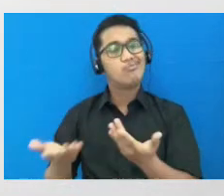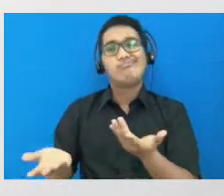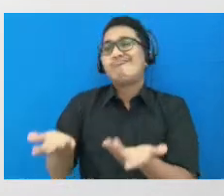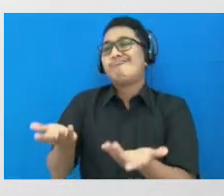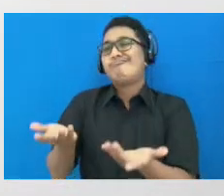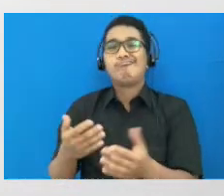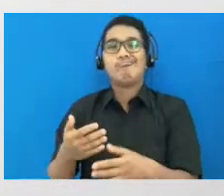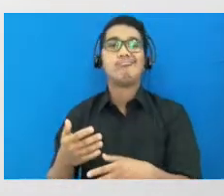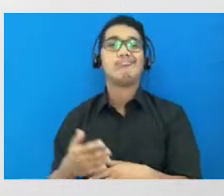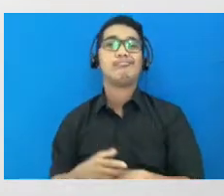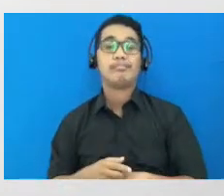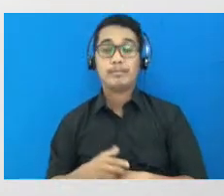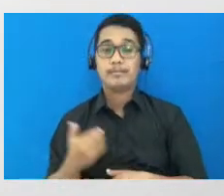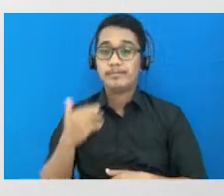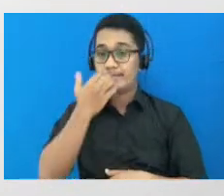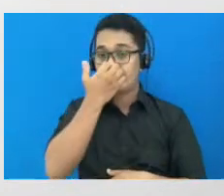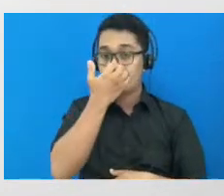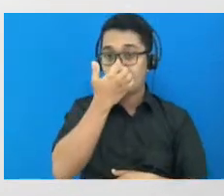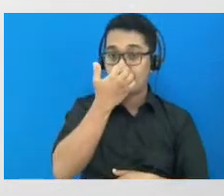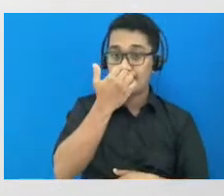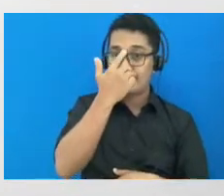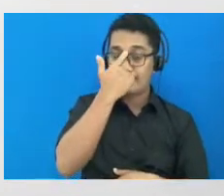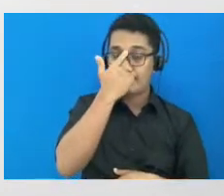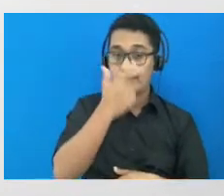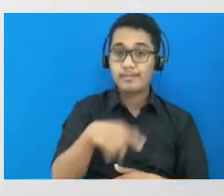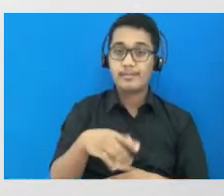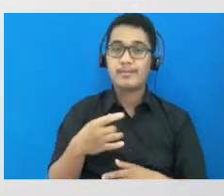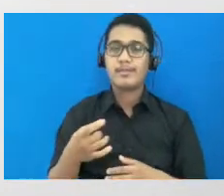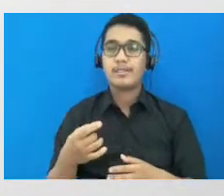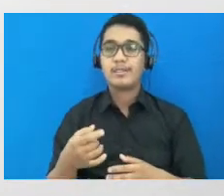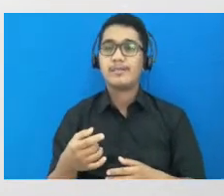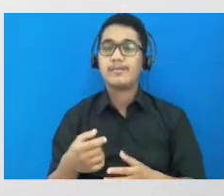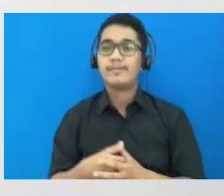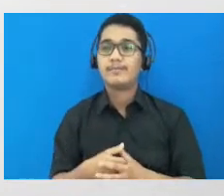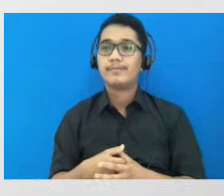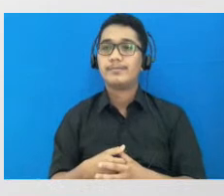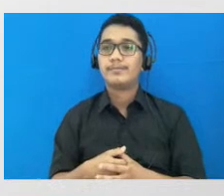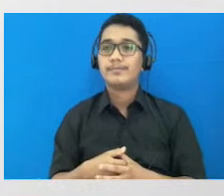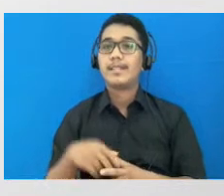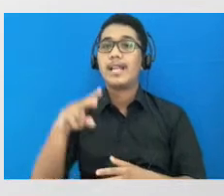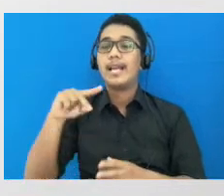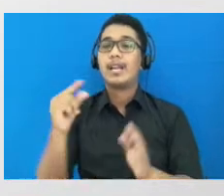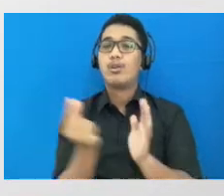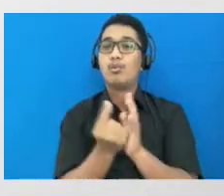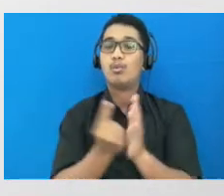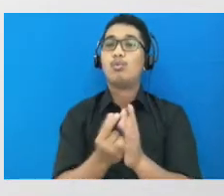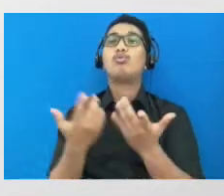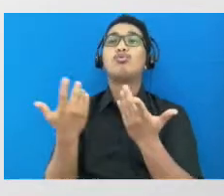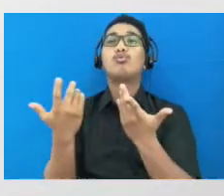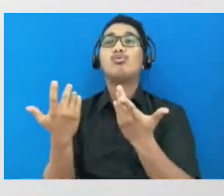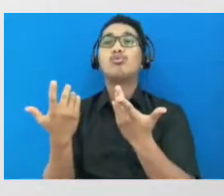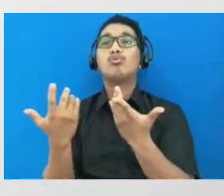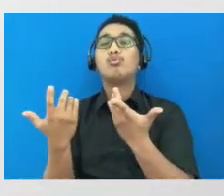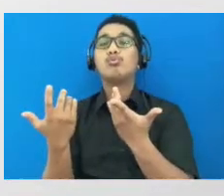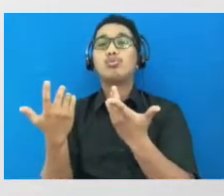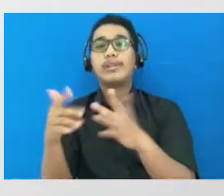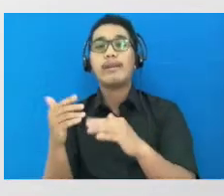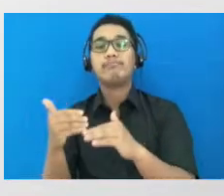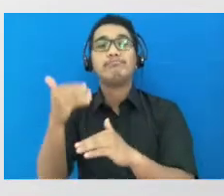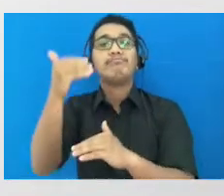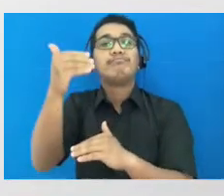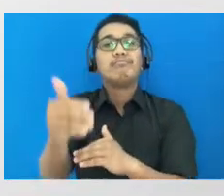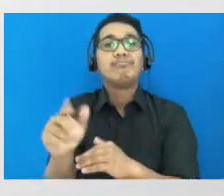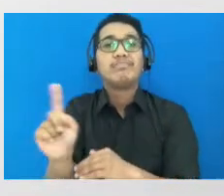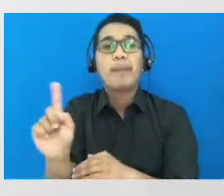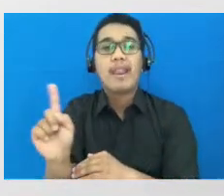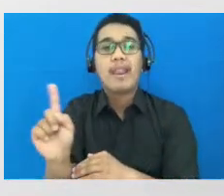Tapi ada pertanyaan berikutnya nih, sepertinya juga untuk Pak Joshua, izin update lagi ya, soal RUU ini sudah sampai mana, seperti apa